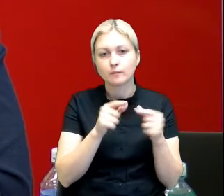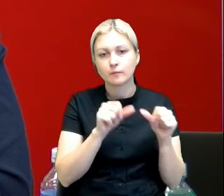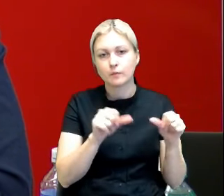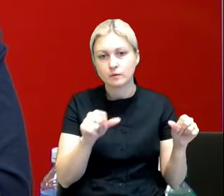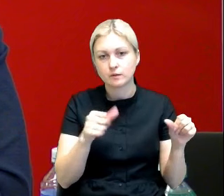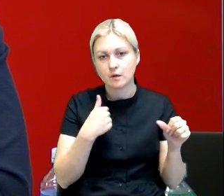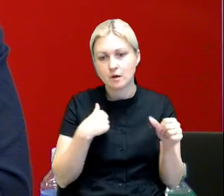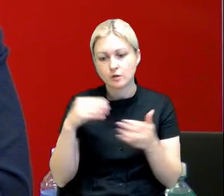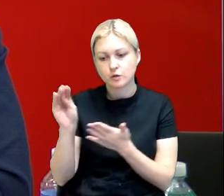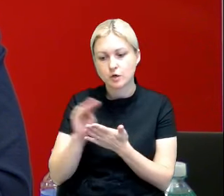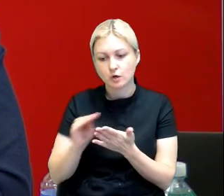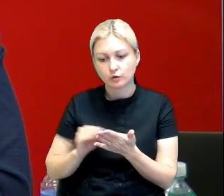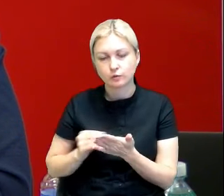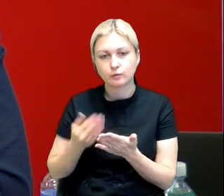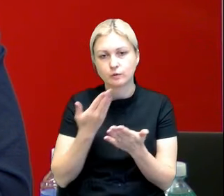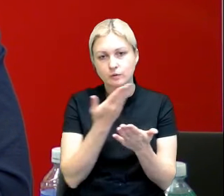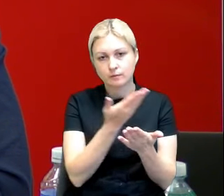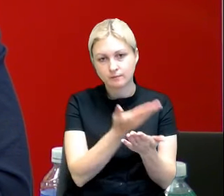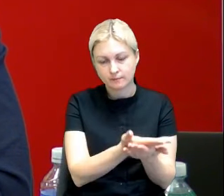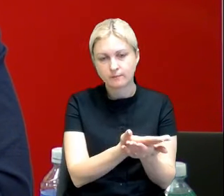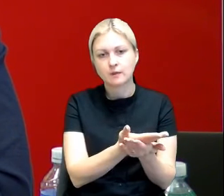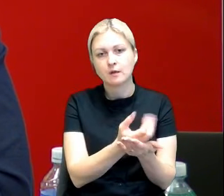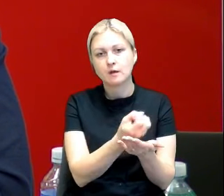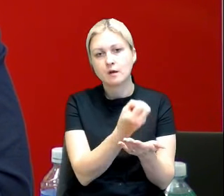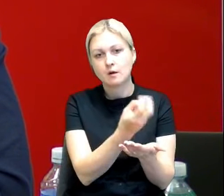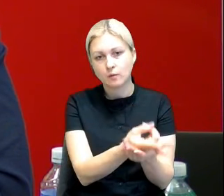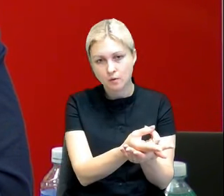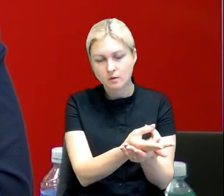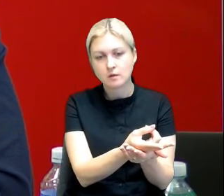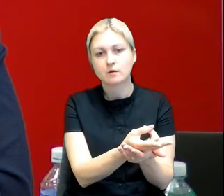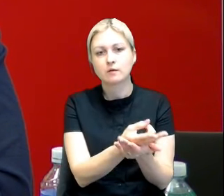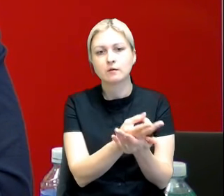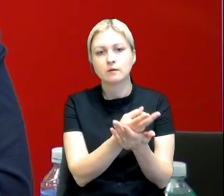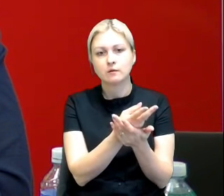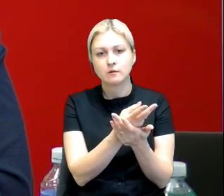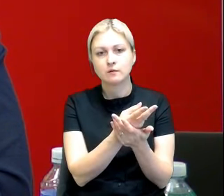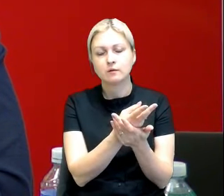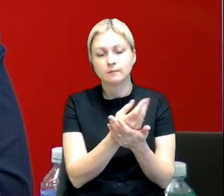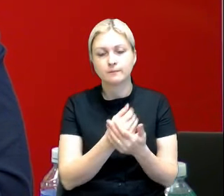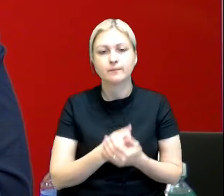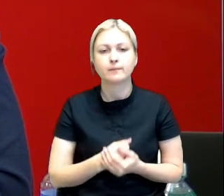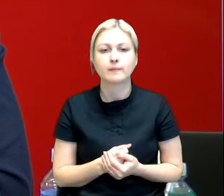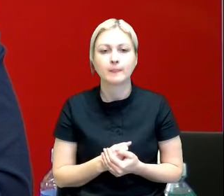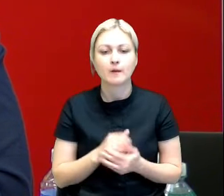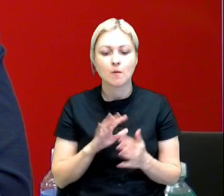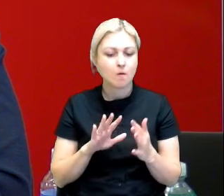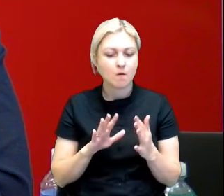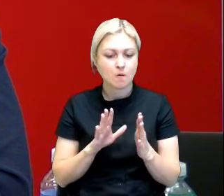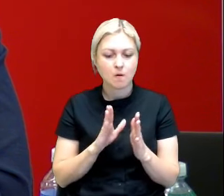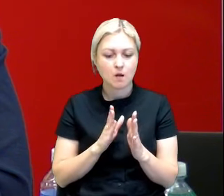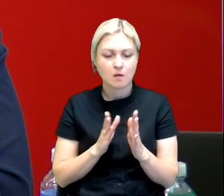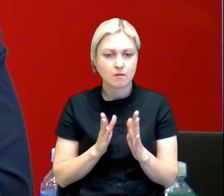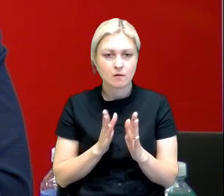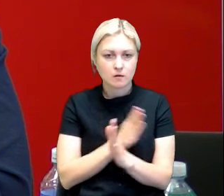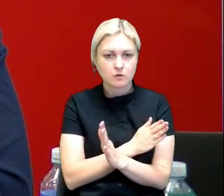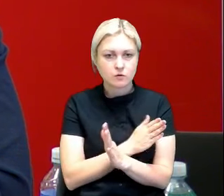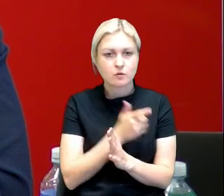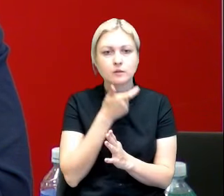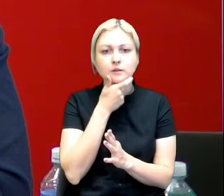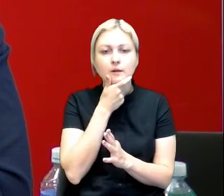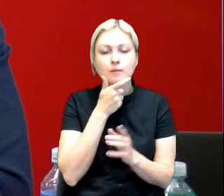kreipiausi į ligoninę iki to laiko aš iniciatyvos šio šioje srityje būtent stebėt tarybos